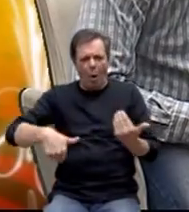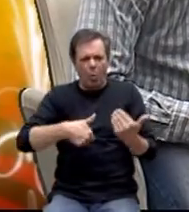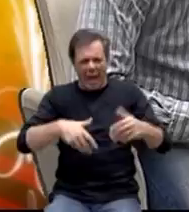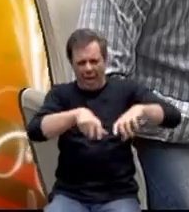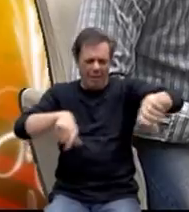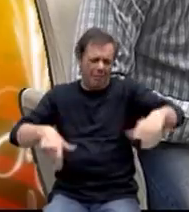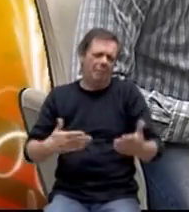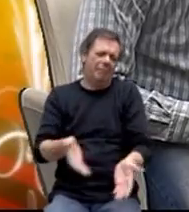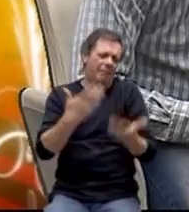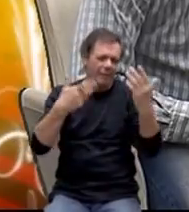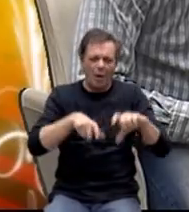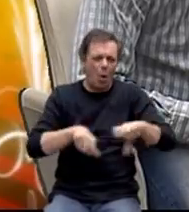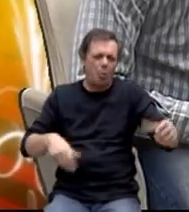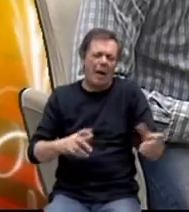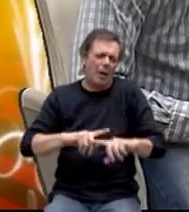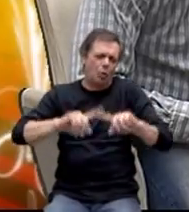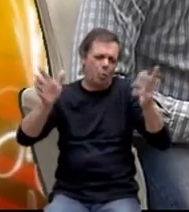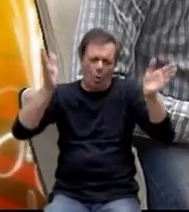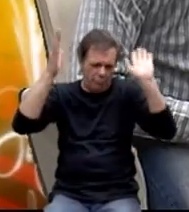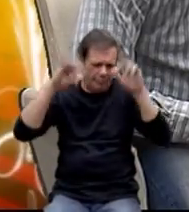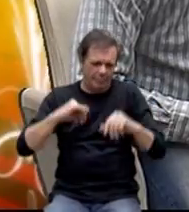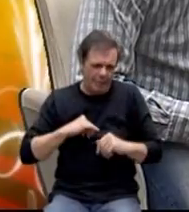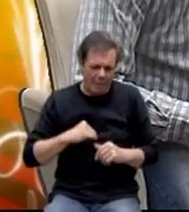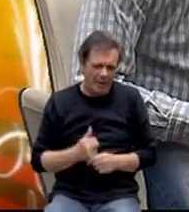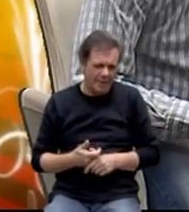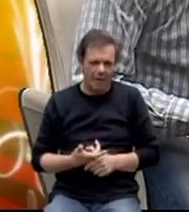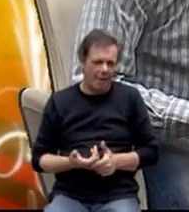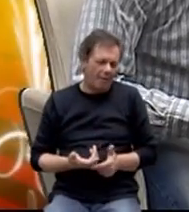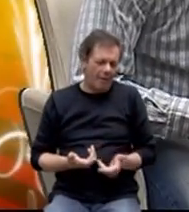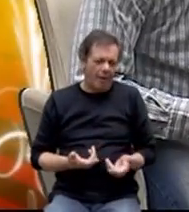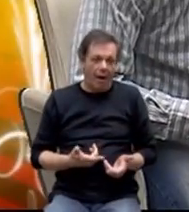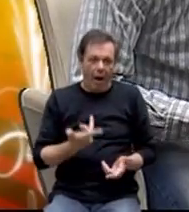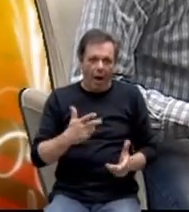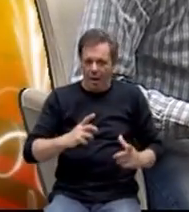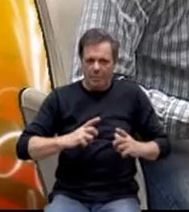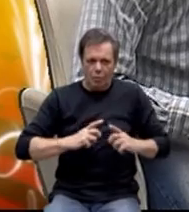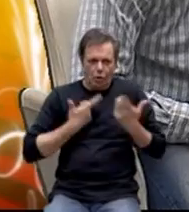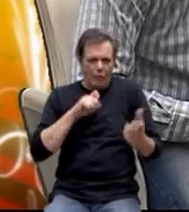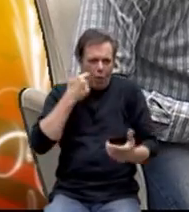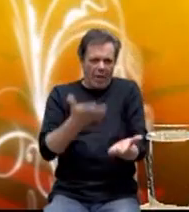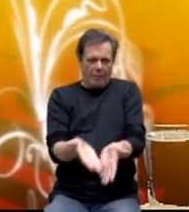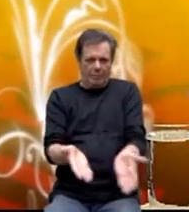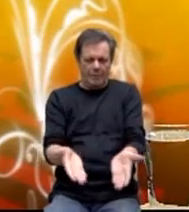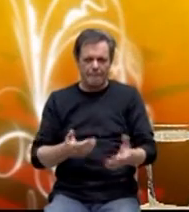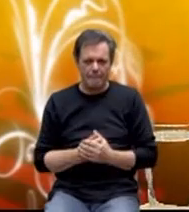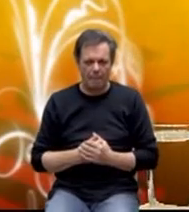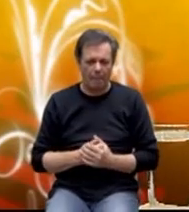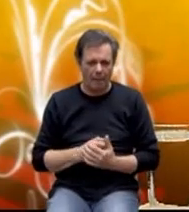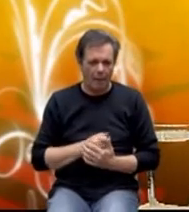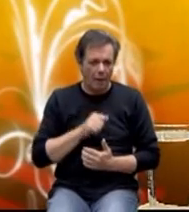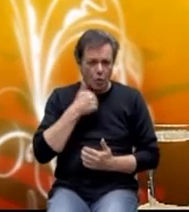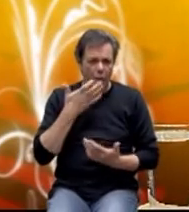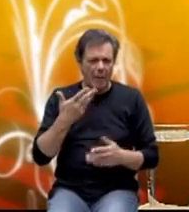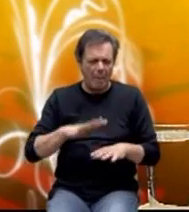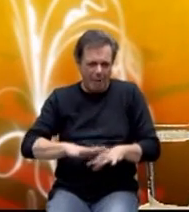raditi. Da, lutka je nešto sasvim drugačije. Probala sam i na lutki. Lutki ti nije ni žal pre njega. Ne to, nego čovjek zbilja nema pravi